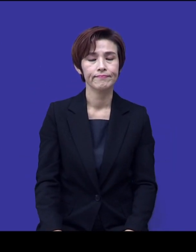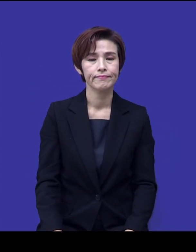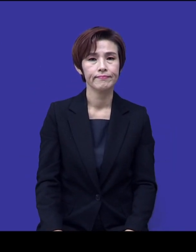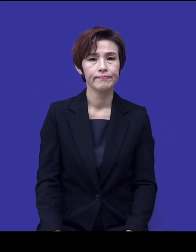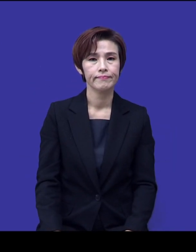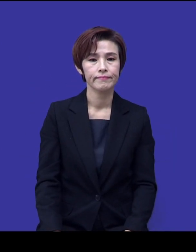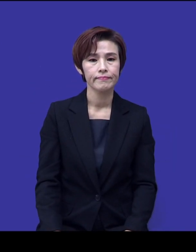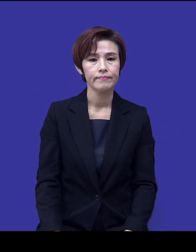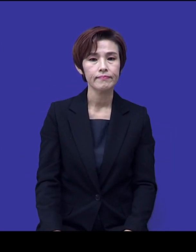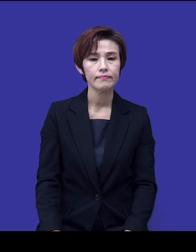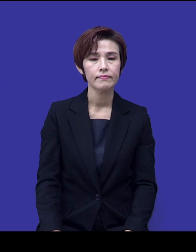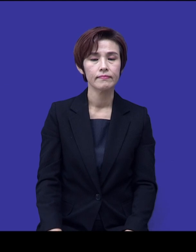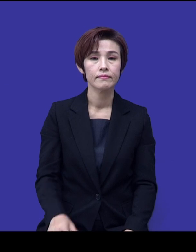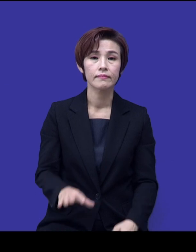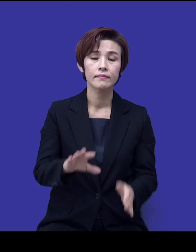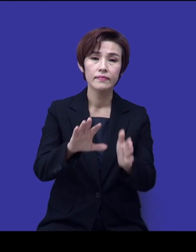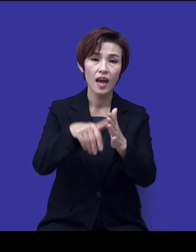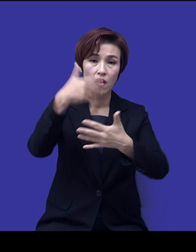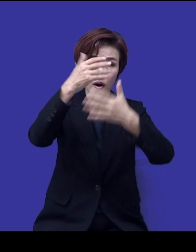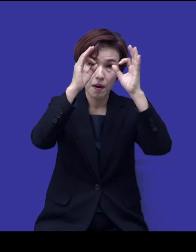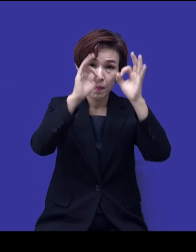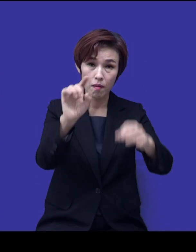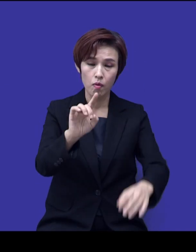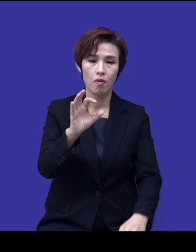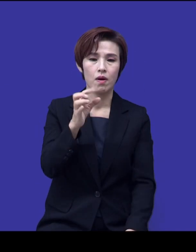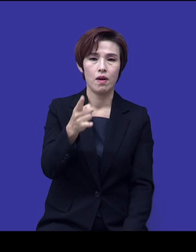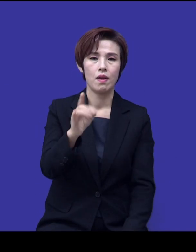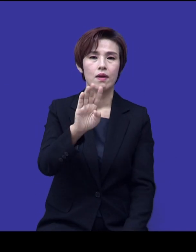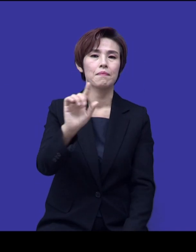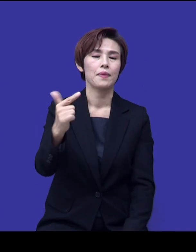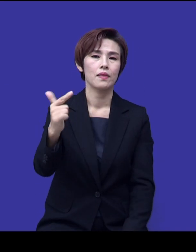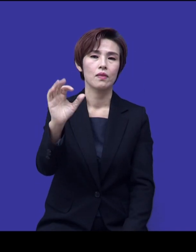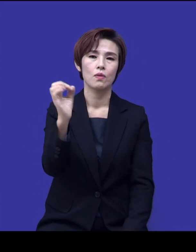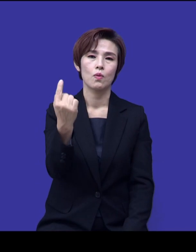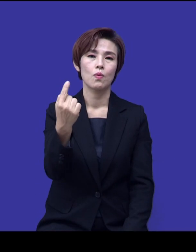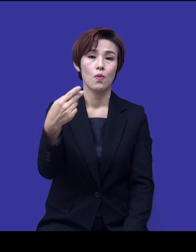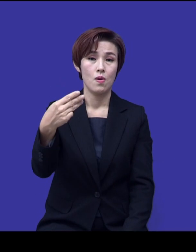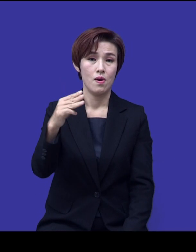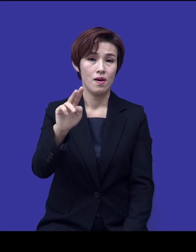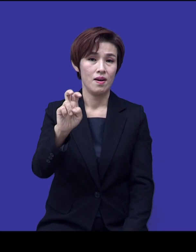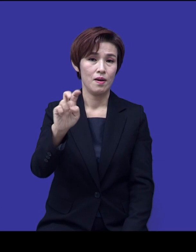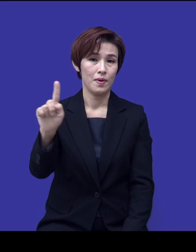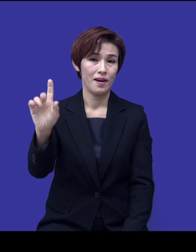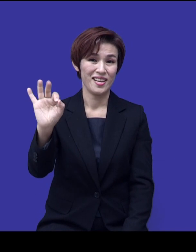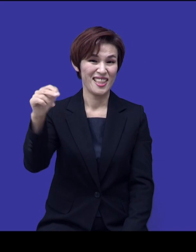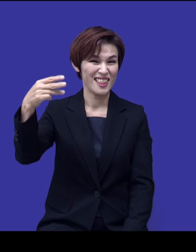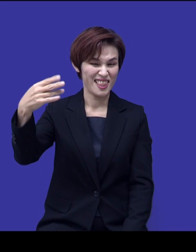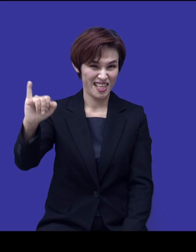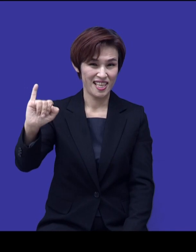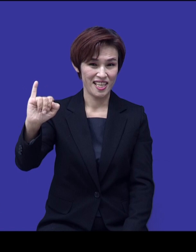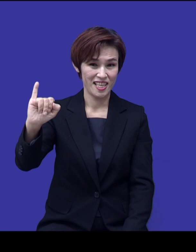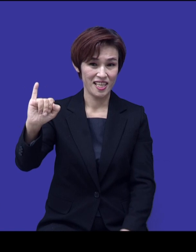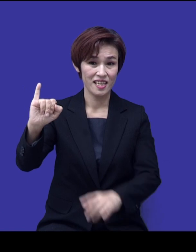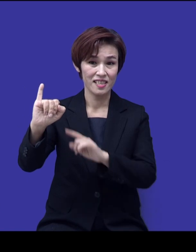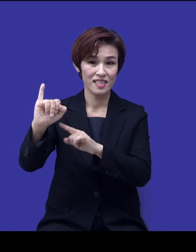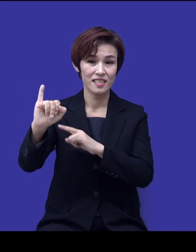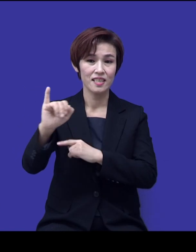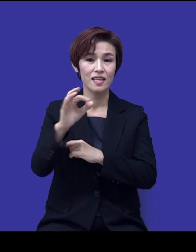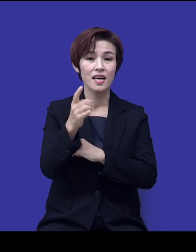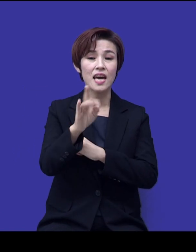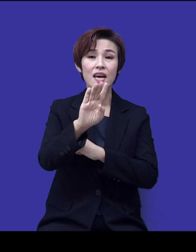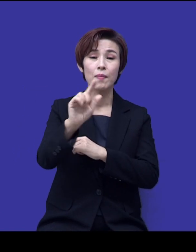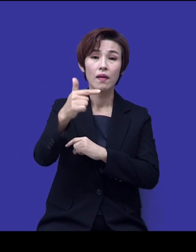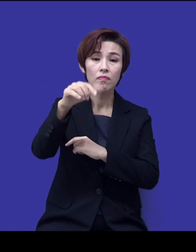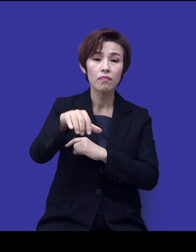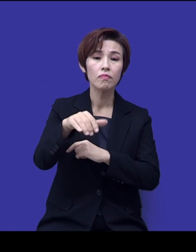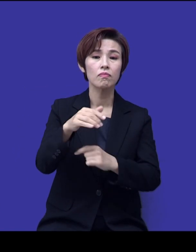그때 에반 올마이트라는 영화를 보게 됐습니다. 네네네, 재밌죠. 예, 그 에반에 하나님이 방주를 지으라고 하잖아요. 네네. 근데 거기